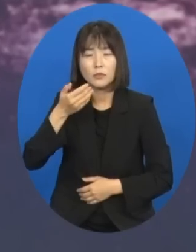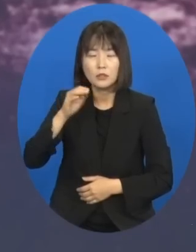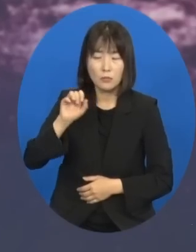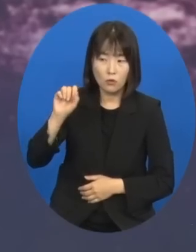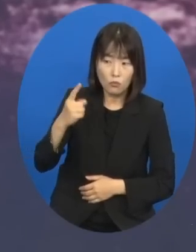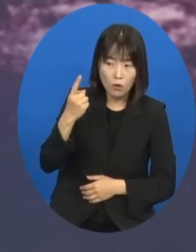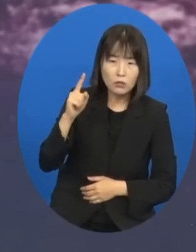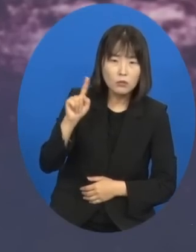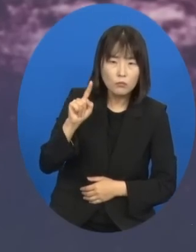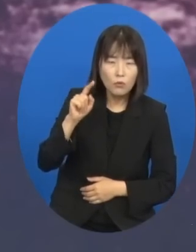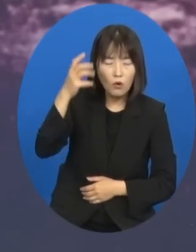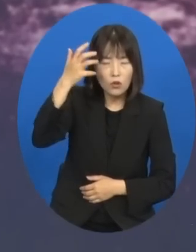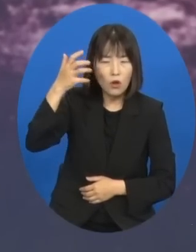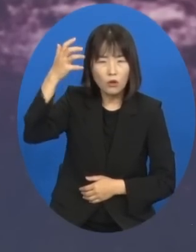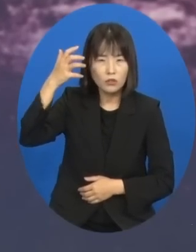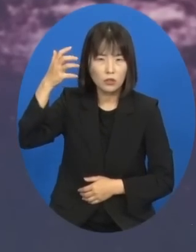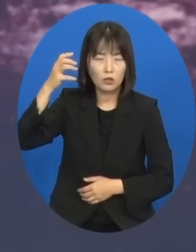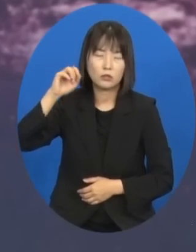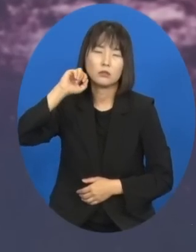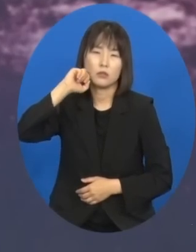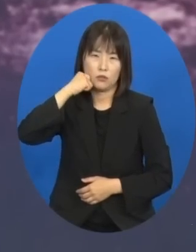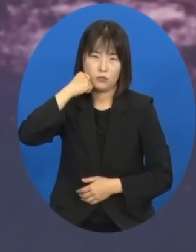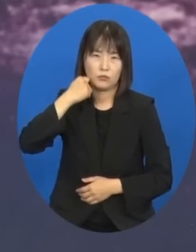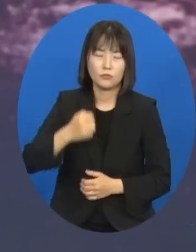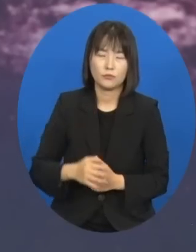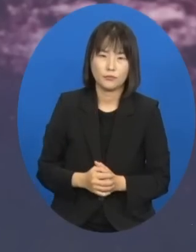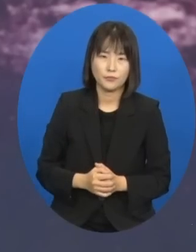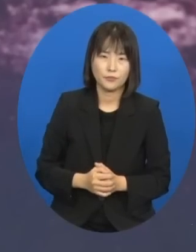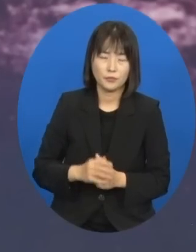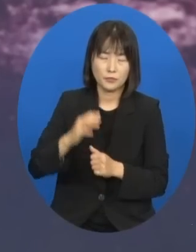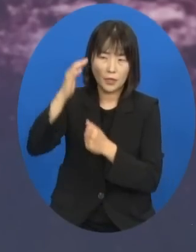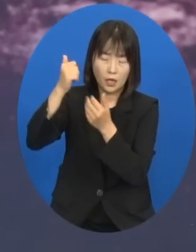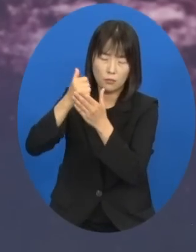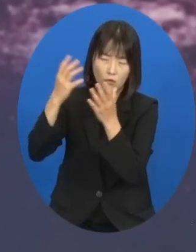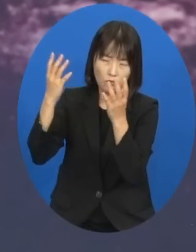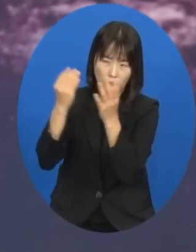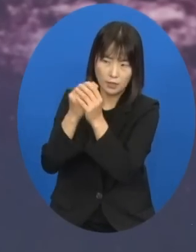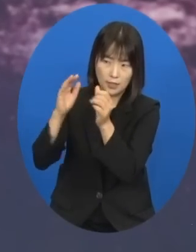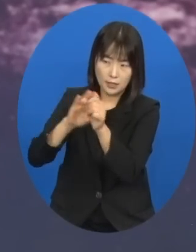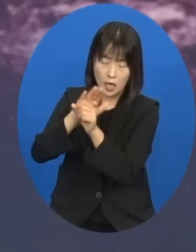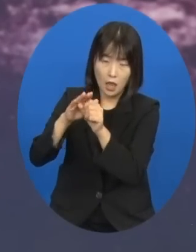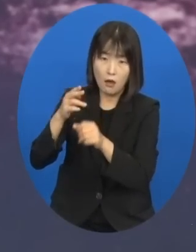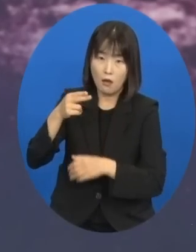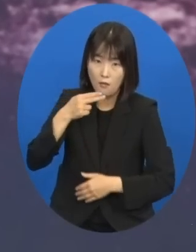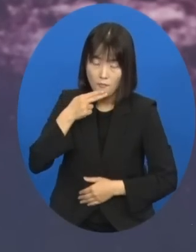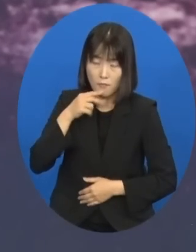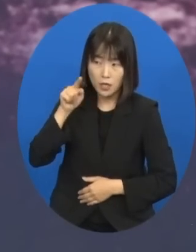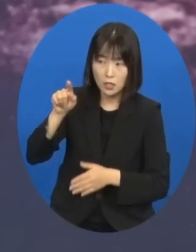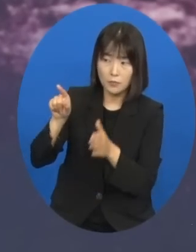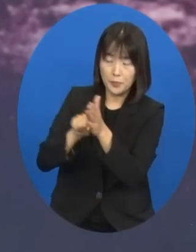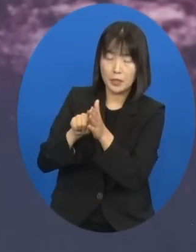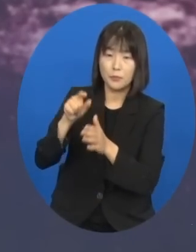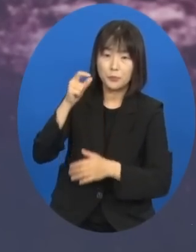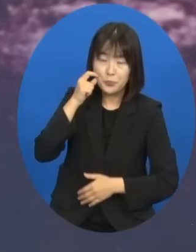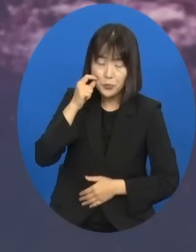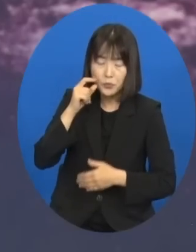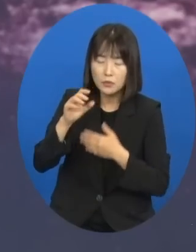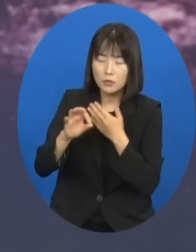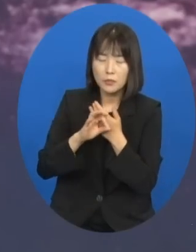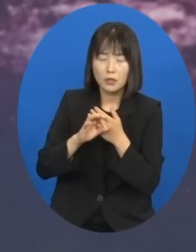대로 하나님의 완전한 그 사랑이 없으면요, 그걸 믿지 못하면요, 여러분 사람은 두려워져요.